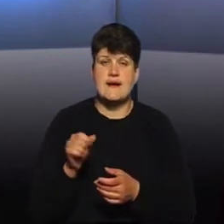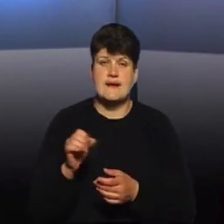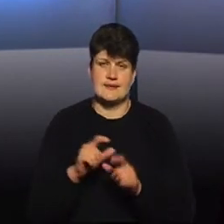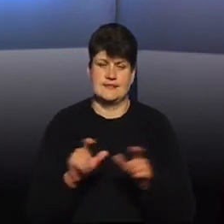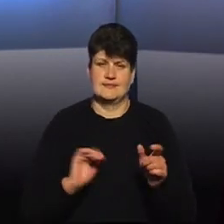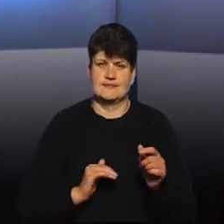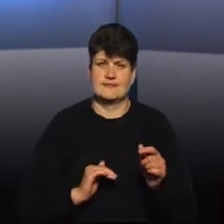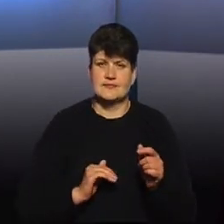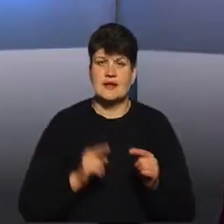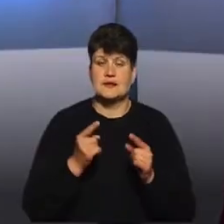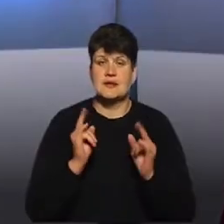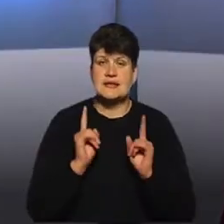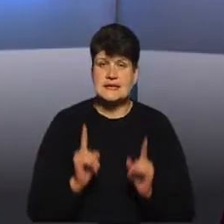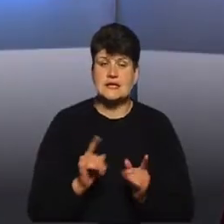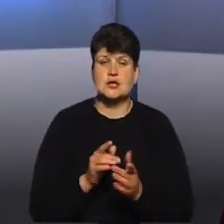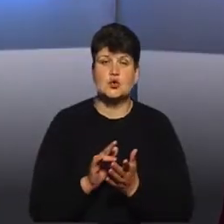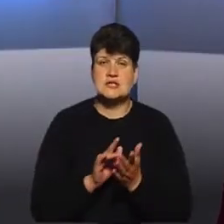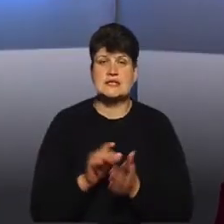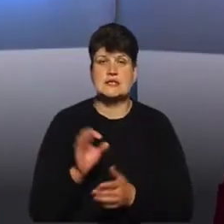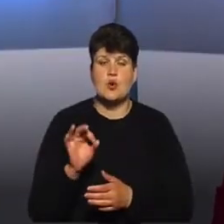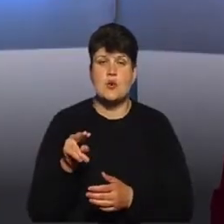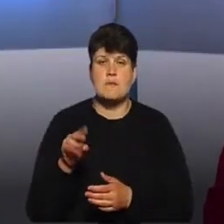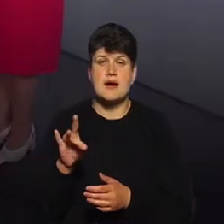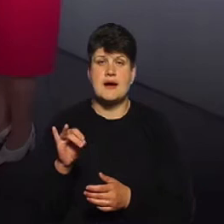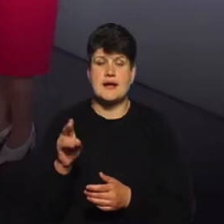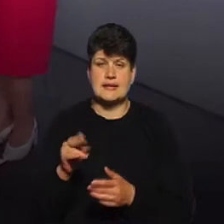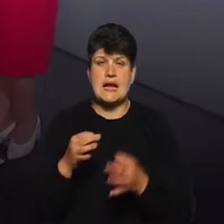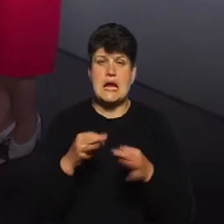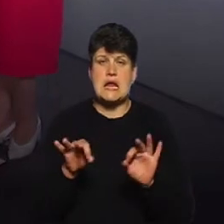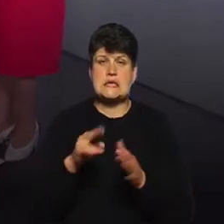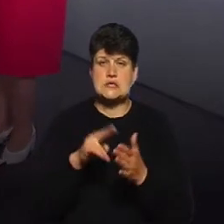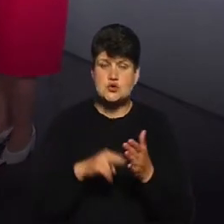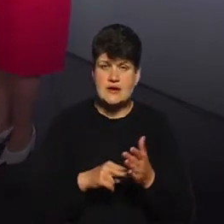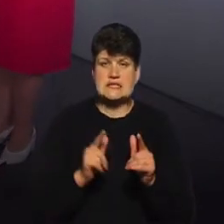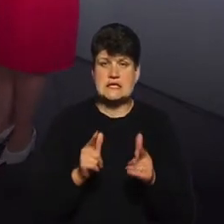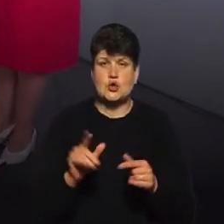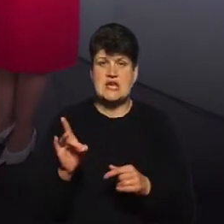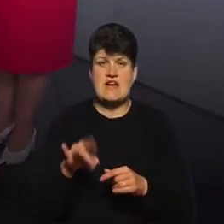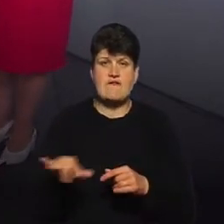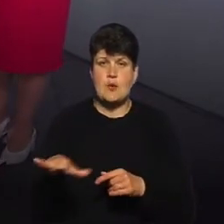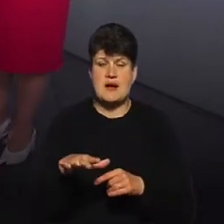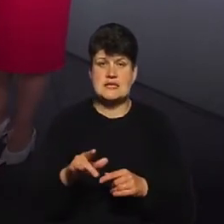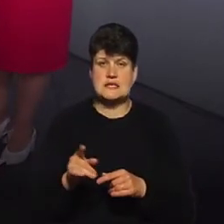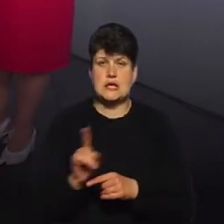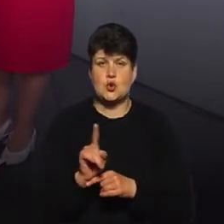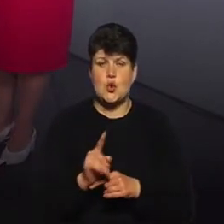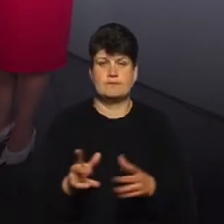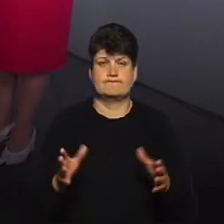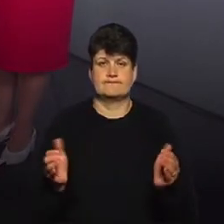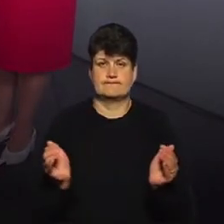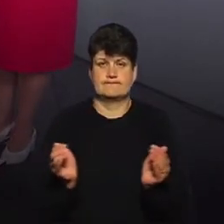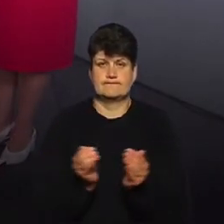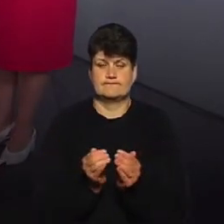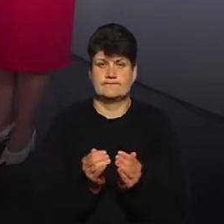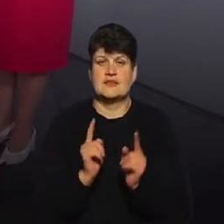туристичних операторів. Тобто ліцензування, воно стало, згідно європейських норм, обрізаним. Ліцензують тільки операторів.